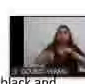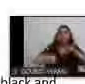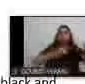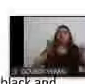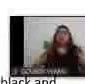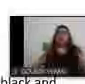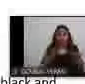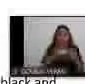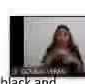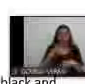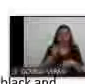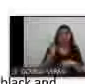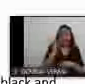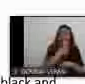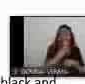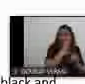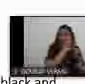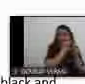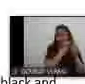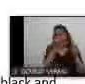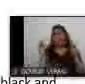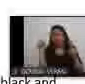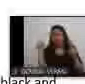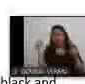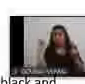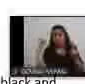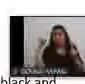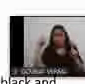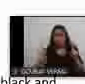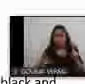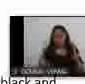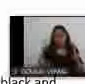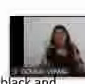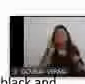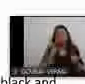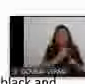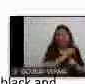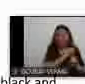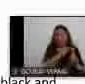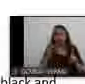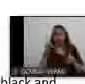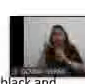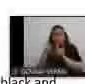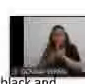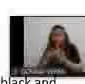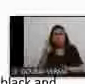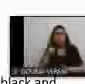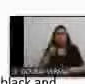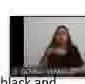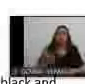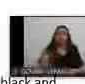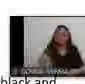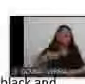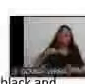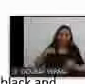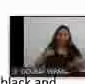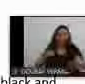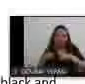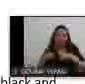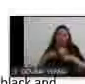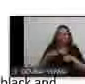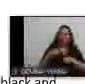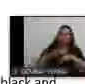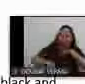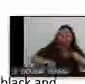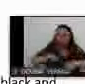6 महीने से 1 साल के अंदर सब बॉडी मूवमेंट, जैसे सिटिंग, क्रॉलिंग, पुलिंग अप, वॉकिंग, ये सब विजुअल सेंस से